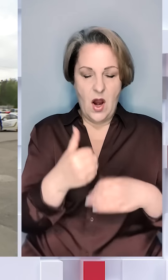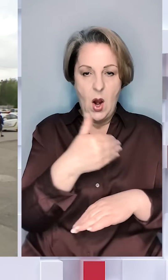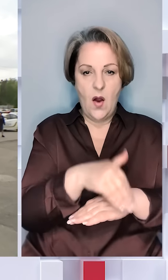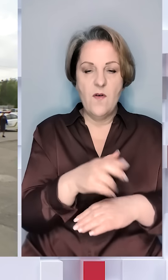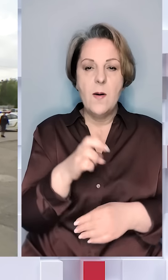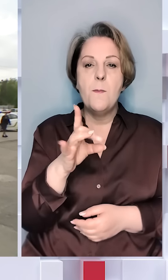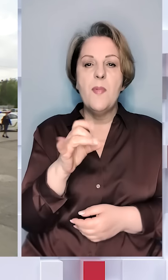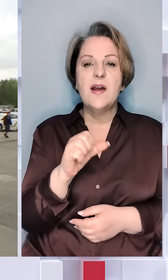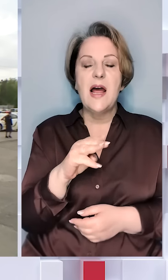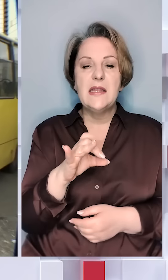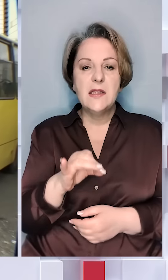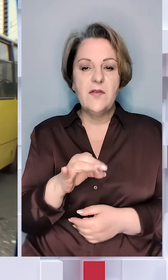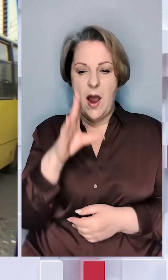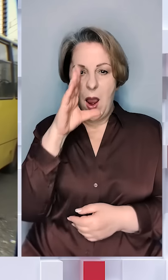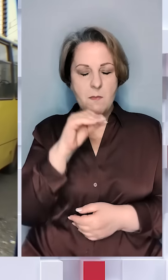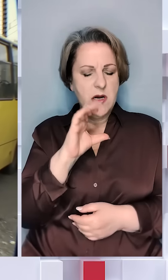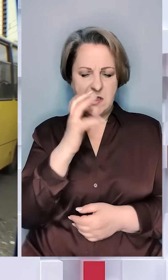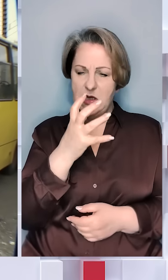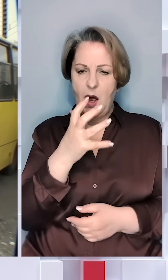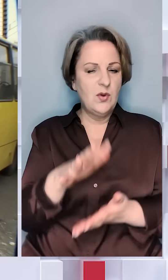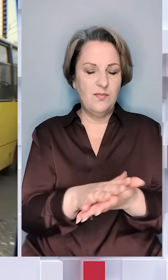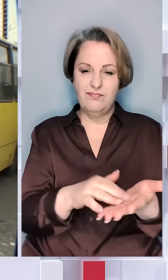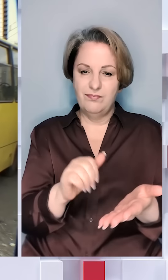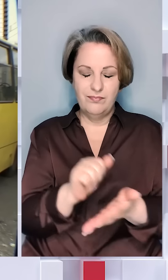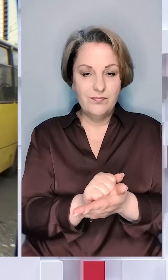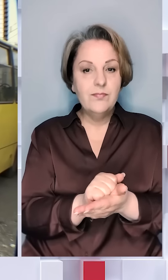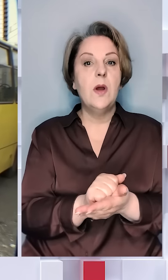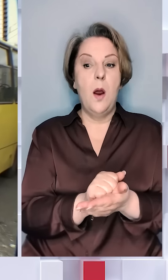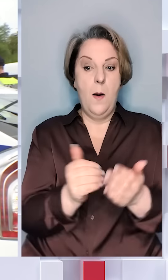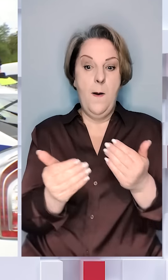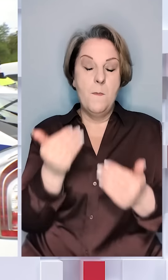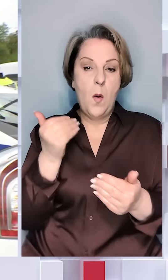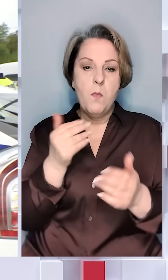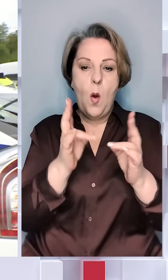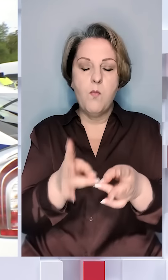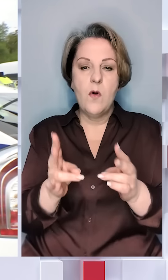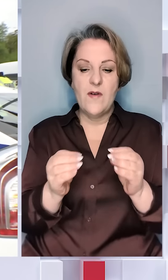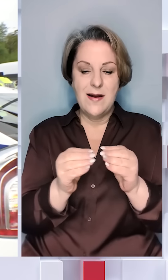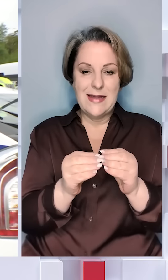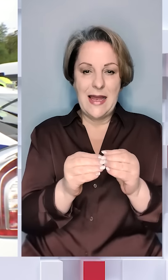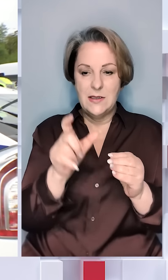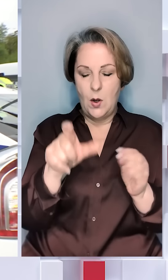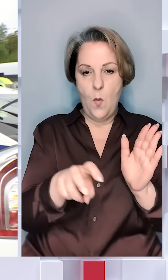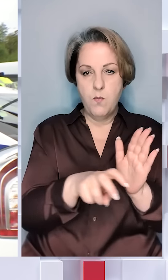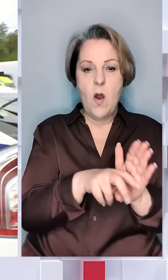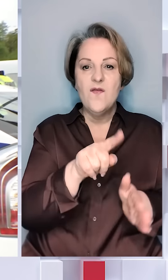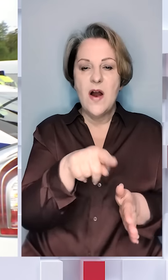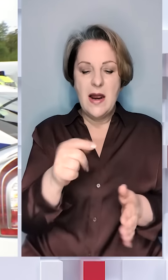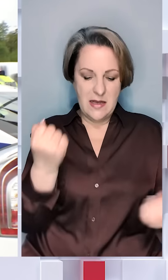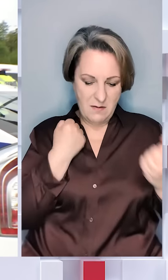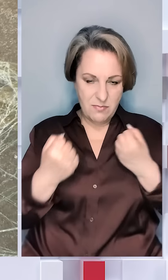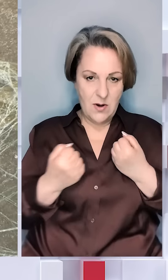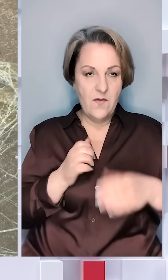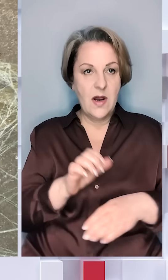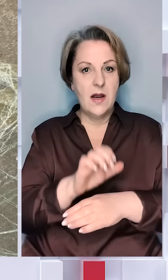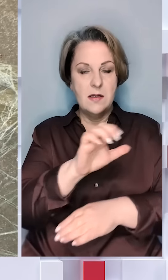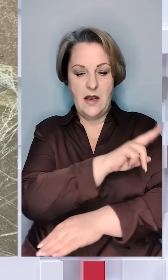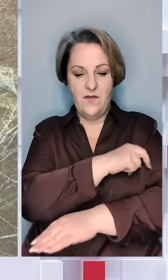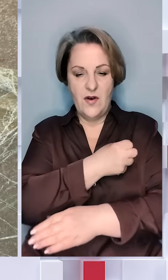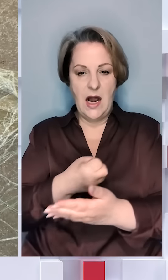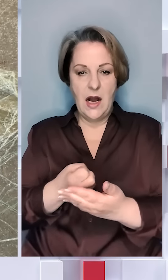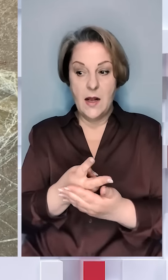на вулиці Братиславській. Маршрутки зазнали серйозних пошкоджень. Попередньо постраждали 10 пасажирів. Їх із забоями відправили